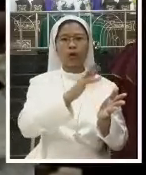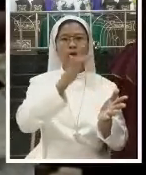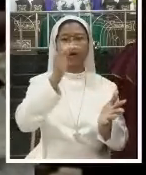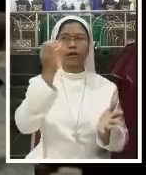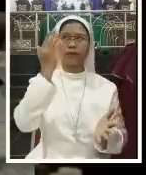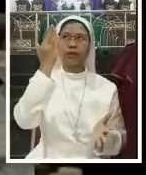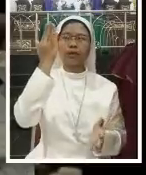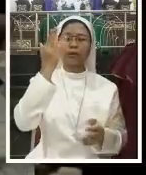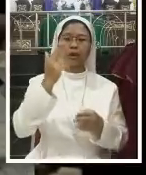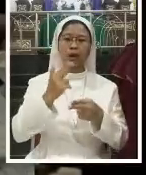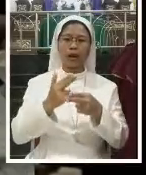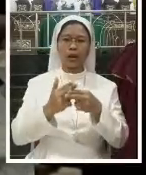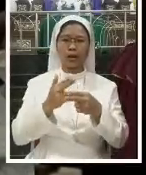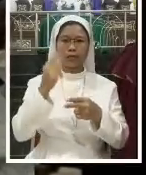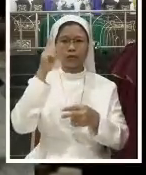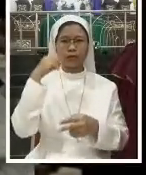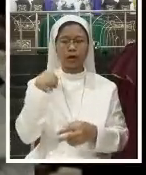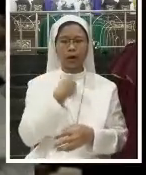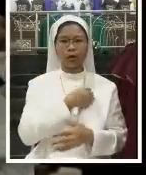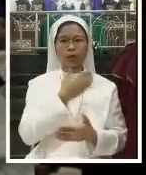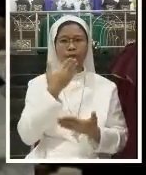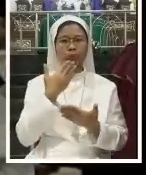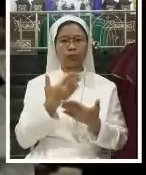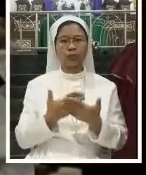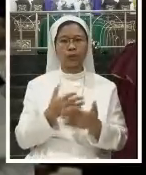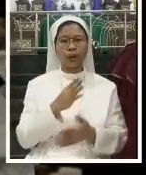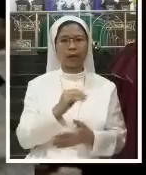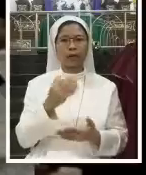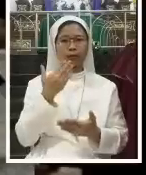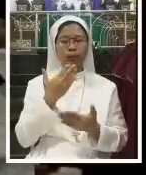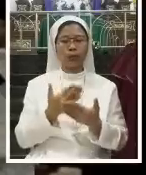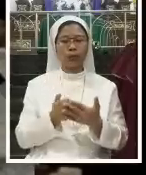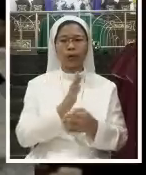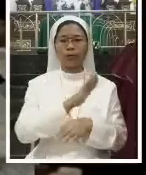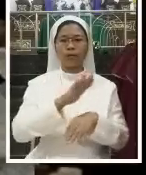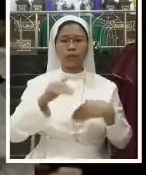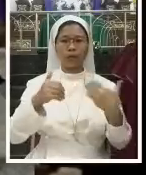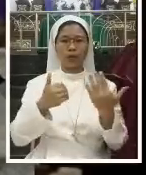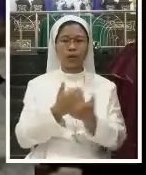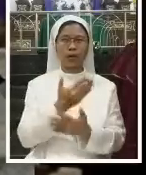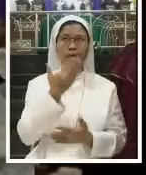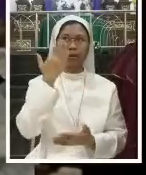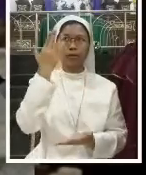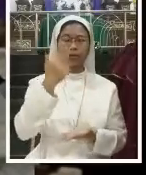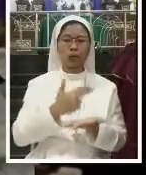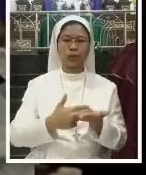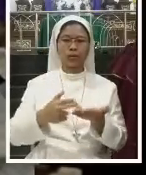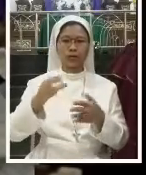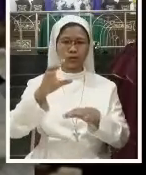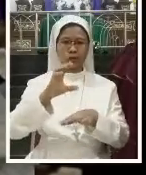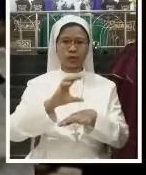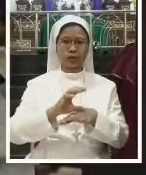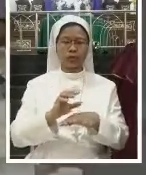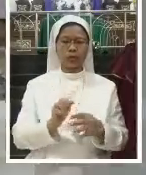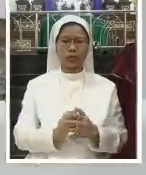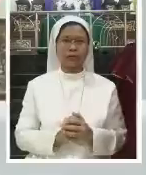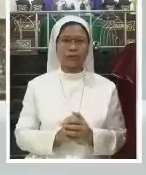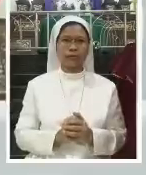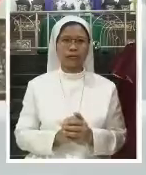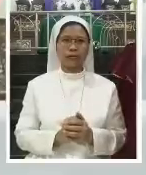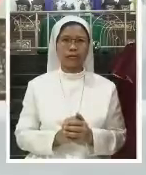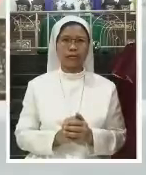asin kamurawayan kan sa iyang aran, para man sa pakinabang nyato asin kan bilog niyang banal na simbahan.